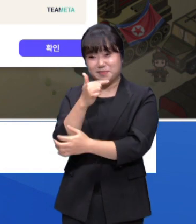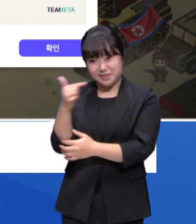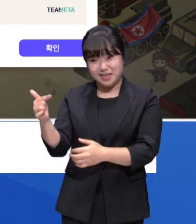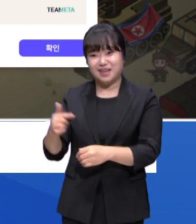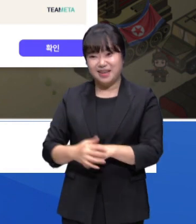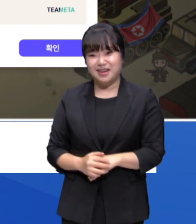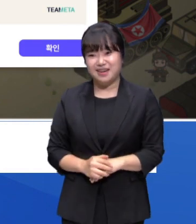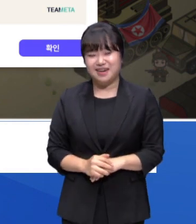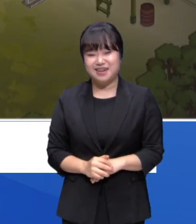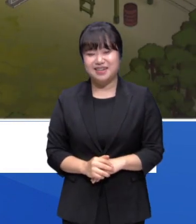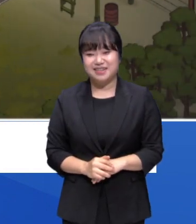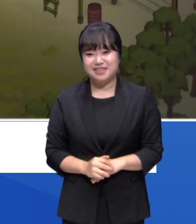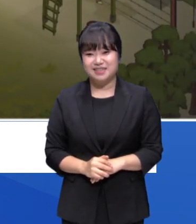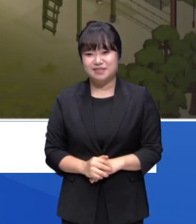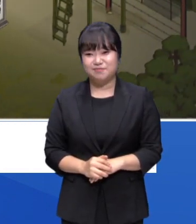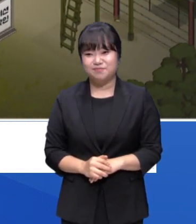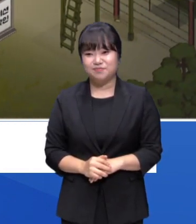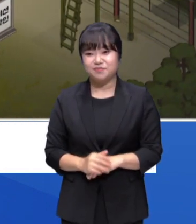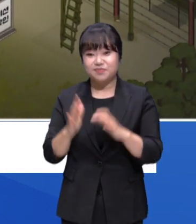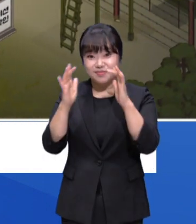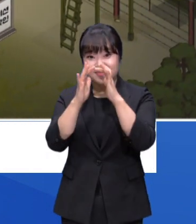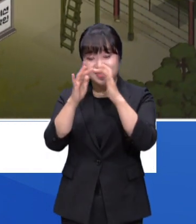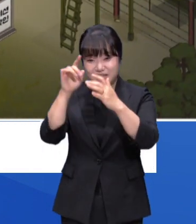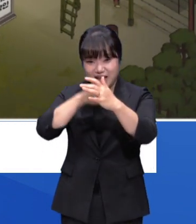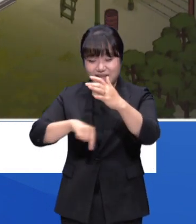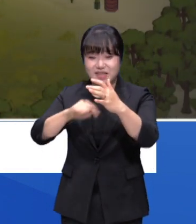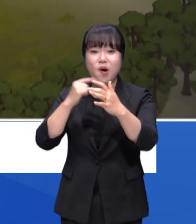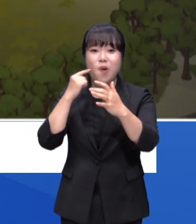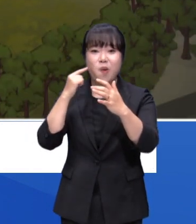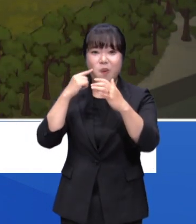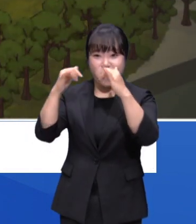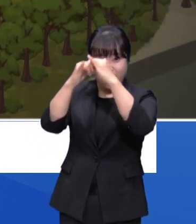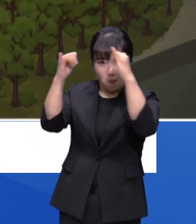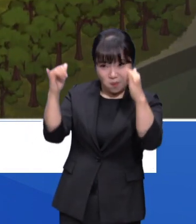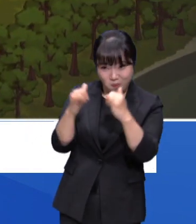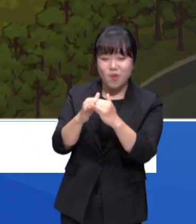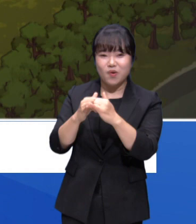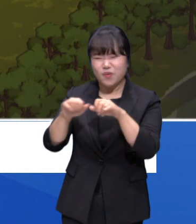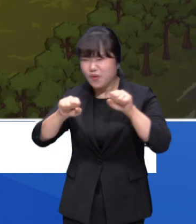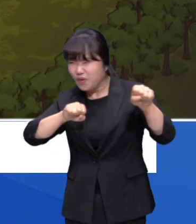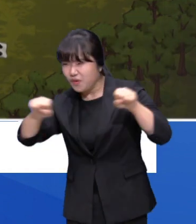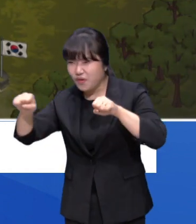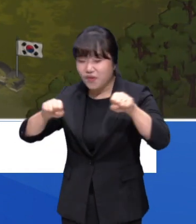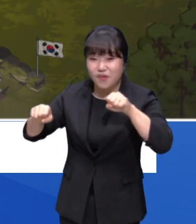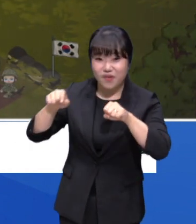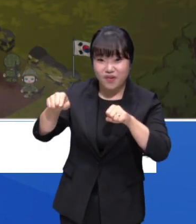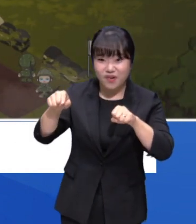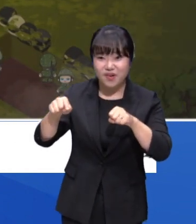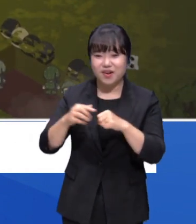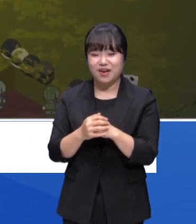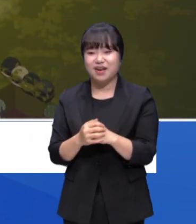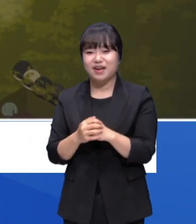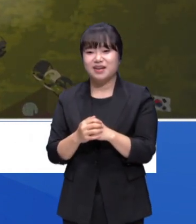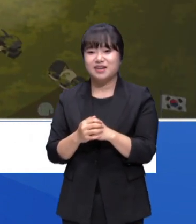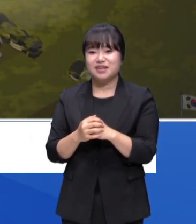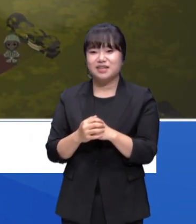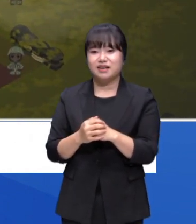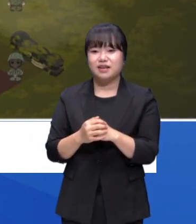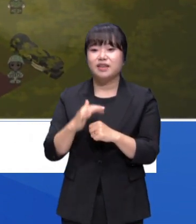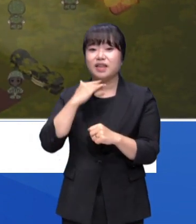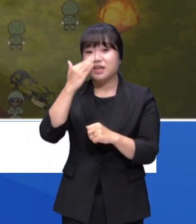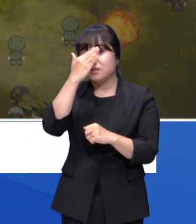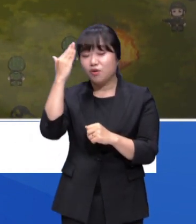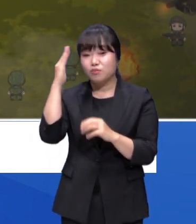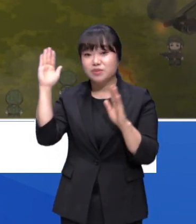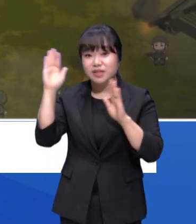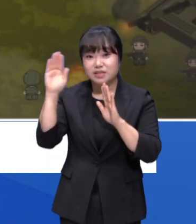되게 많습니다. 네. 꼭 교육을 시켜야 되는 이유이기도 하고요. 그래서 저희들이 이제 MZ세대들이 디지털에 이제 관심이